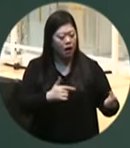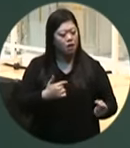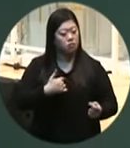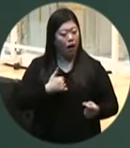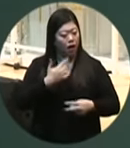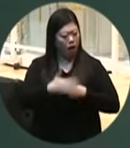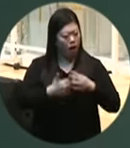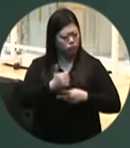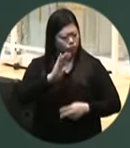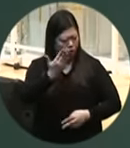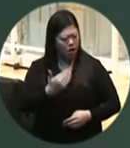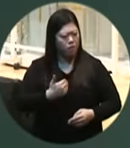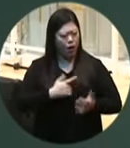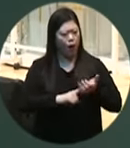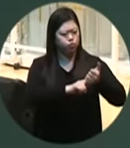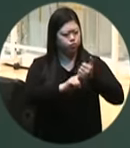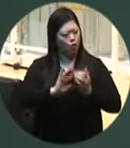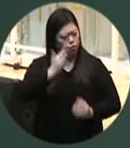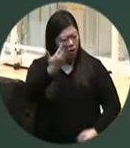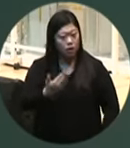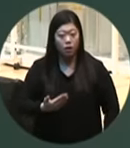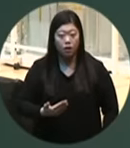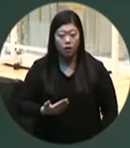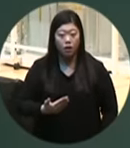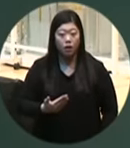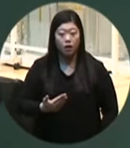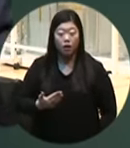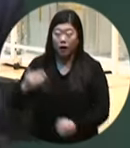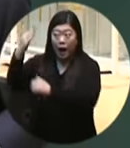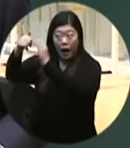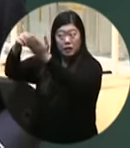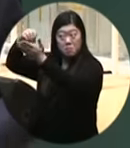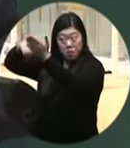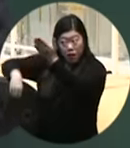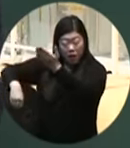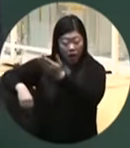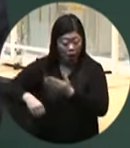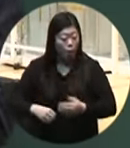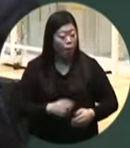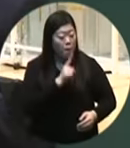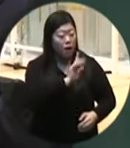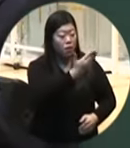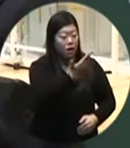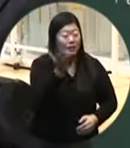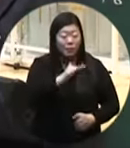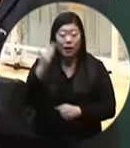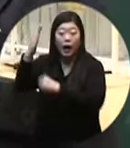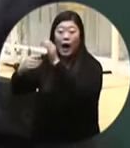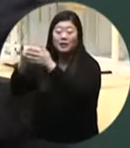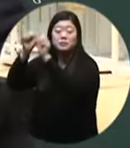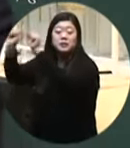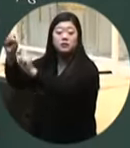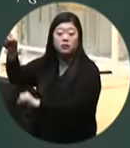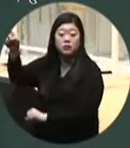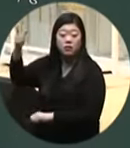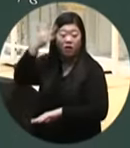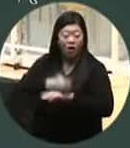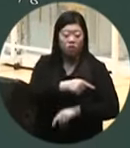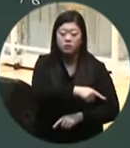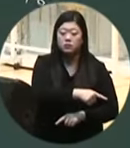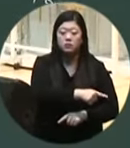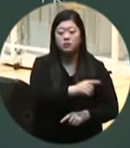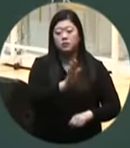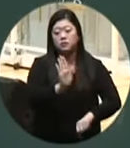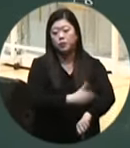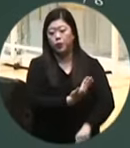I can be 내가 Buddha. 내가 해탈하는 거요. And I can reach that. 무섭잖아요, 그거. Isn't that scary? 내가 무당이 되는 건 무속인